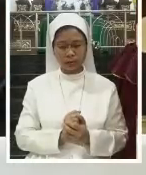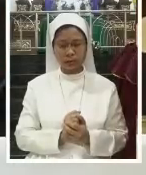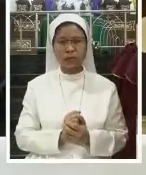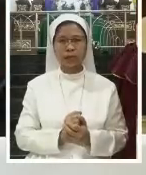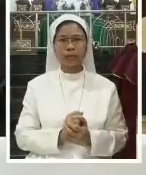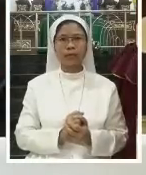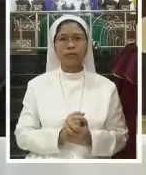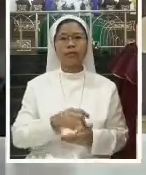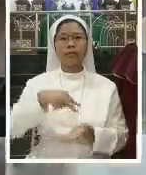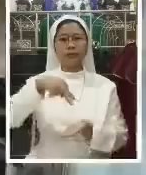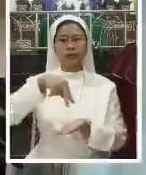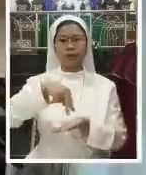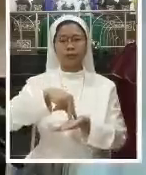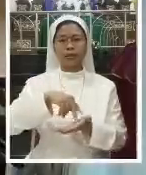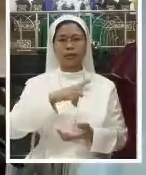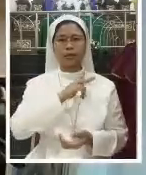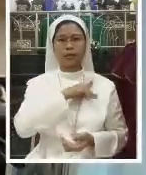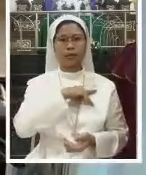Matindog po ang gabos.